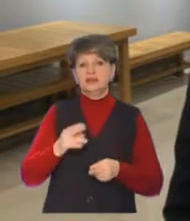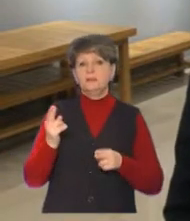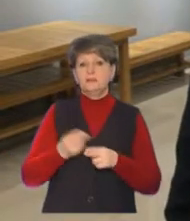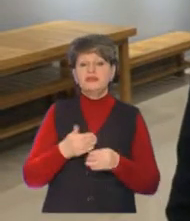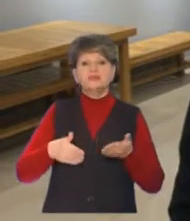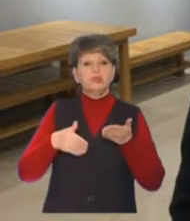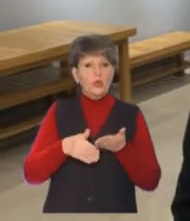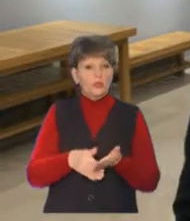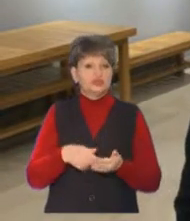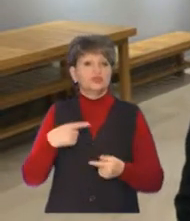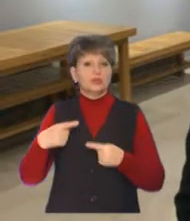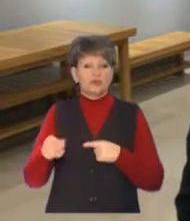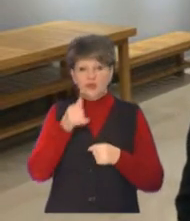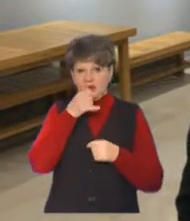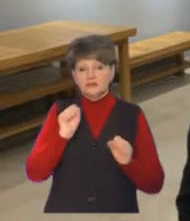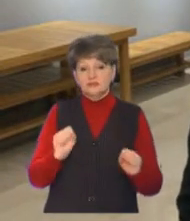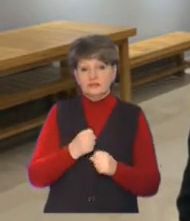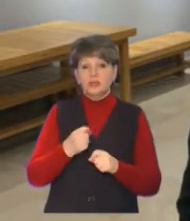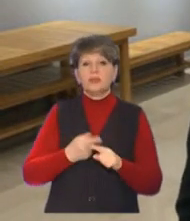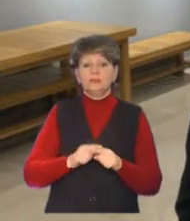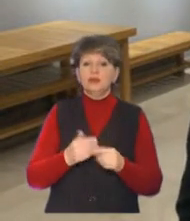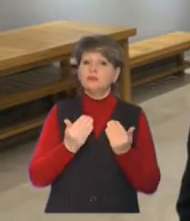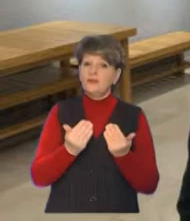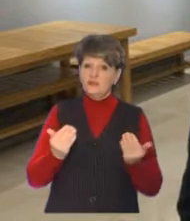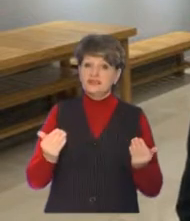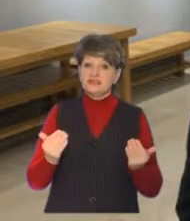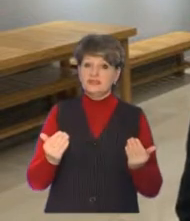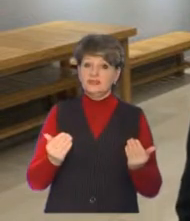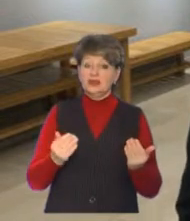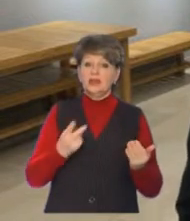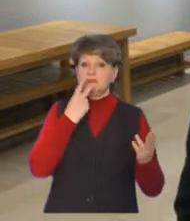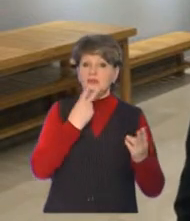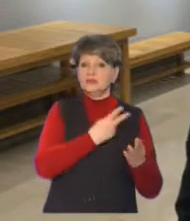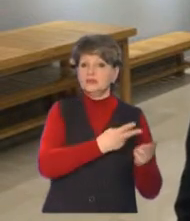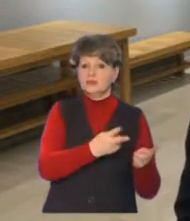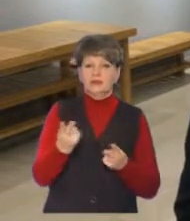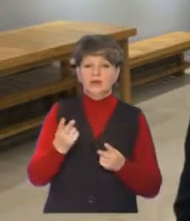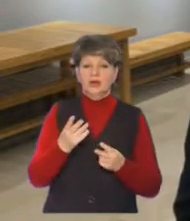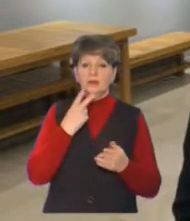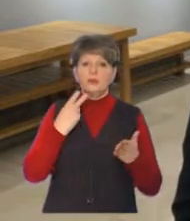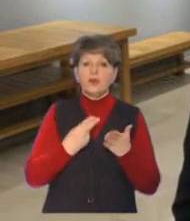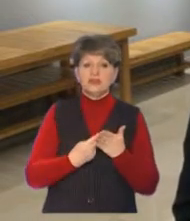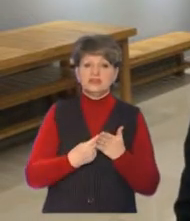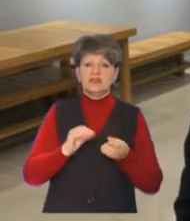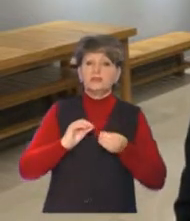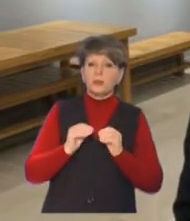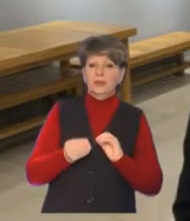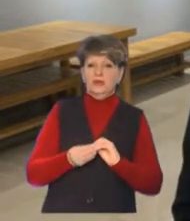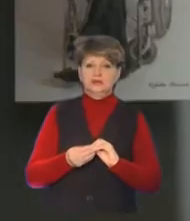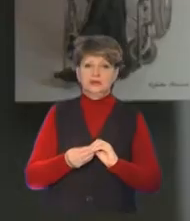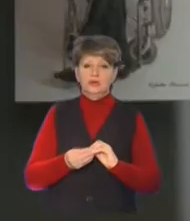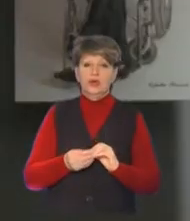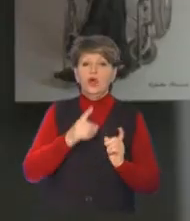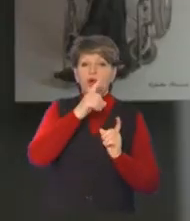і безпосередньо самі без сторонньої допомоги. Тому дана виставка покликана пробудити в громадськості запит до даної